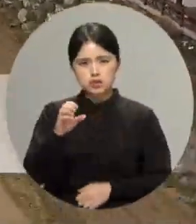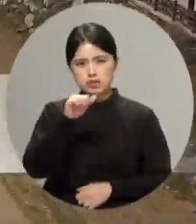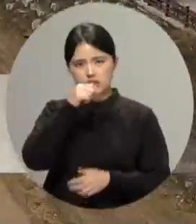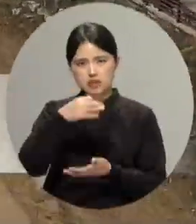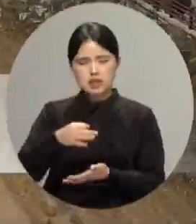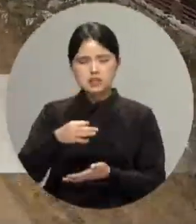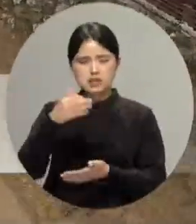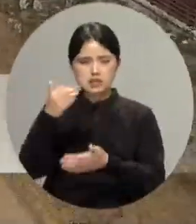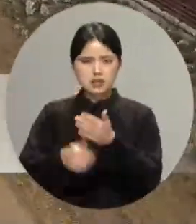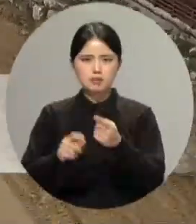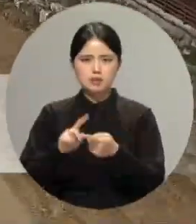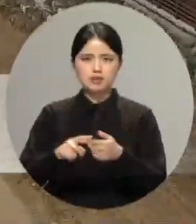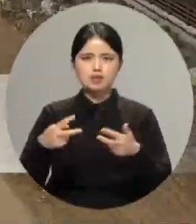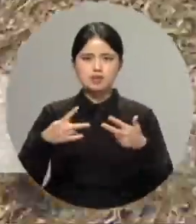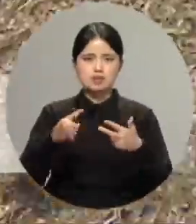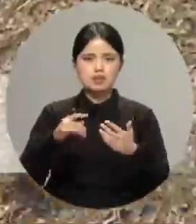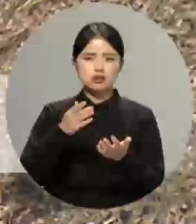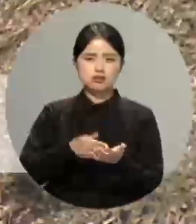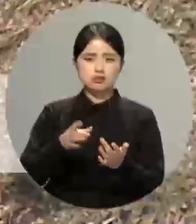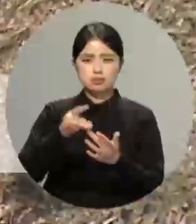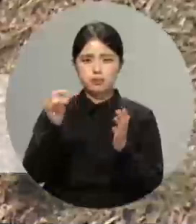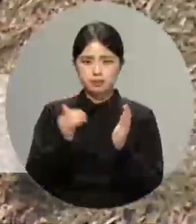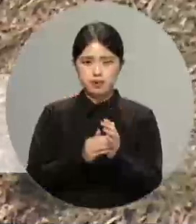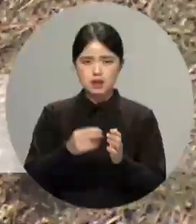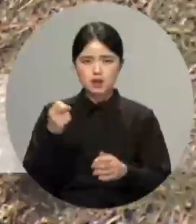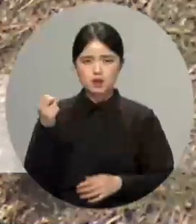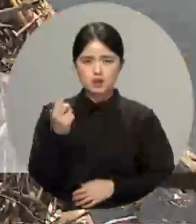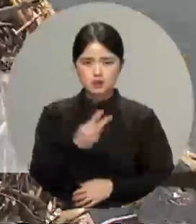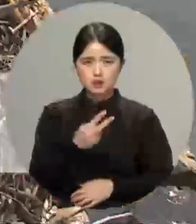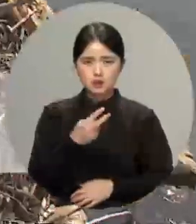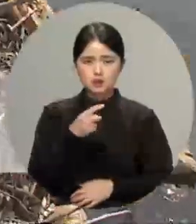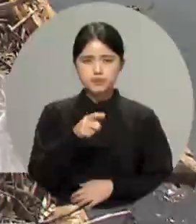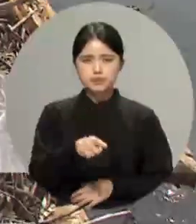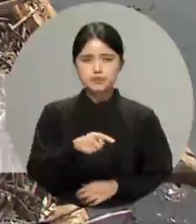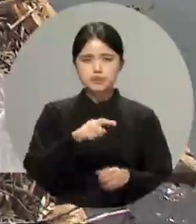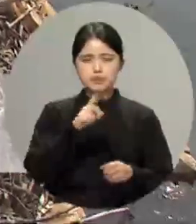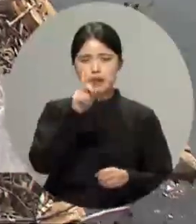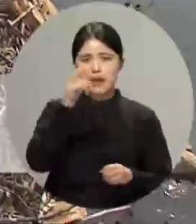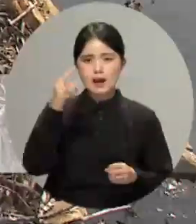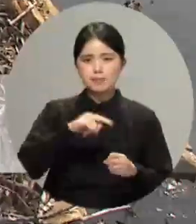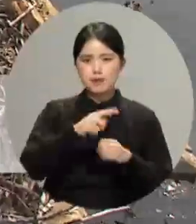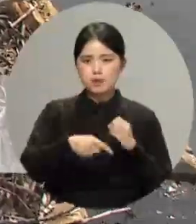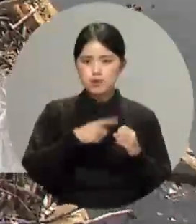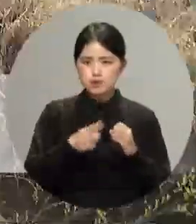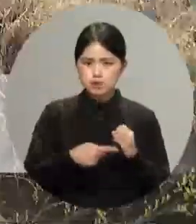7대 뉴스로 꼽았습니다. 또 한빛원전 수명 연장 본격화,